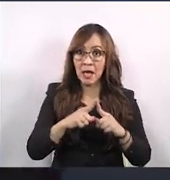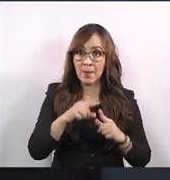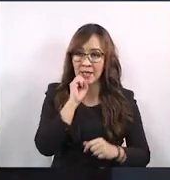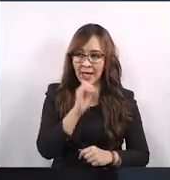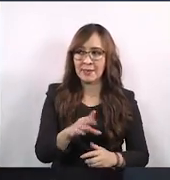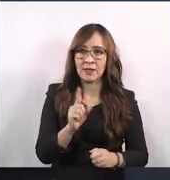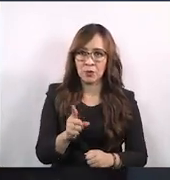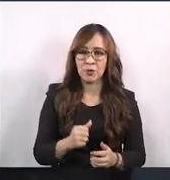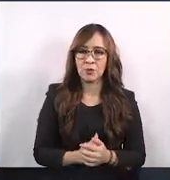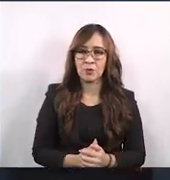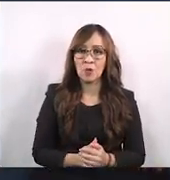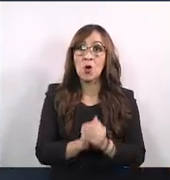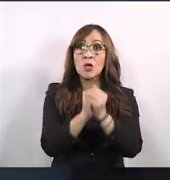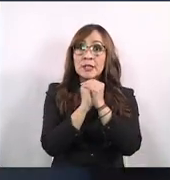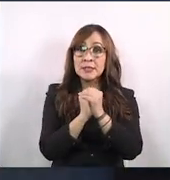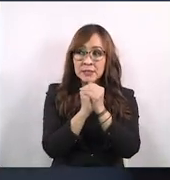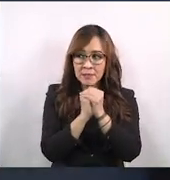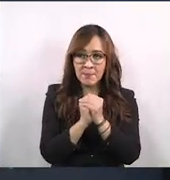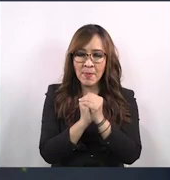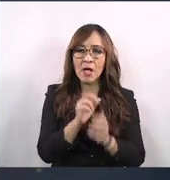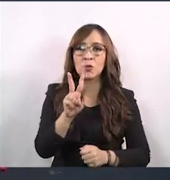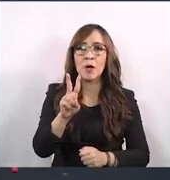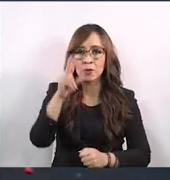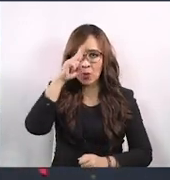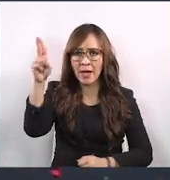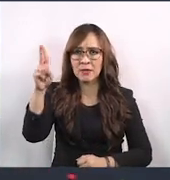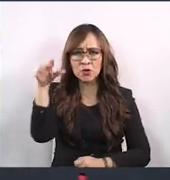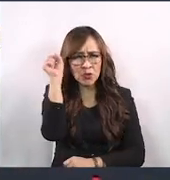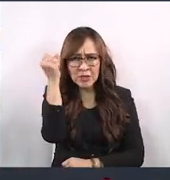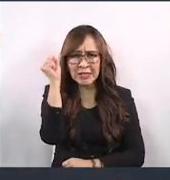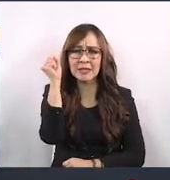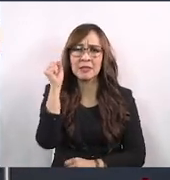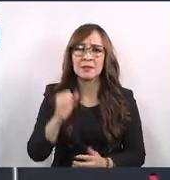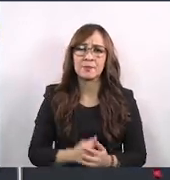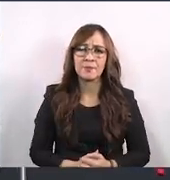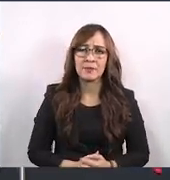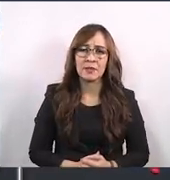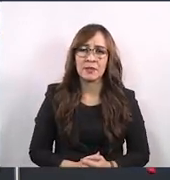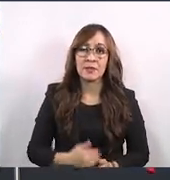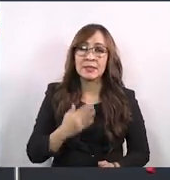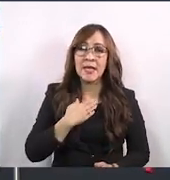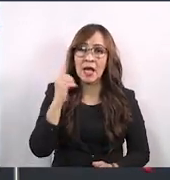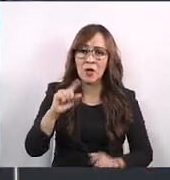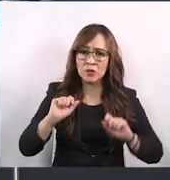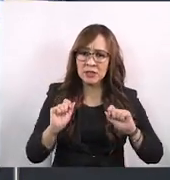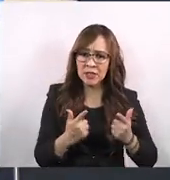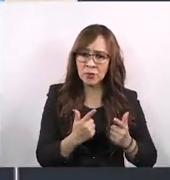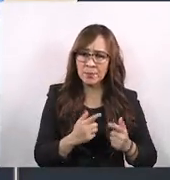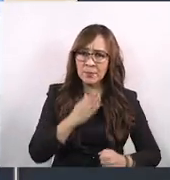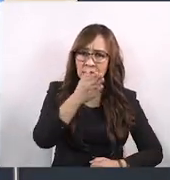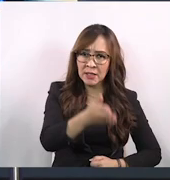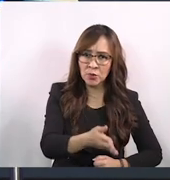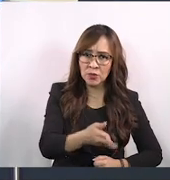Tuhan Hai tapi hidup Kristen saya hidup karena Injil Hai saya hidup dalam ketaatan pada